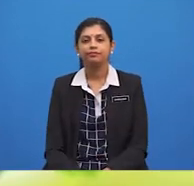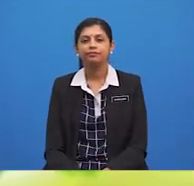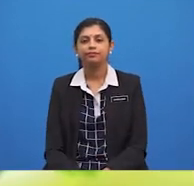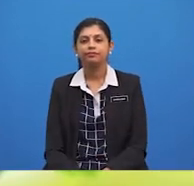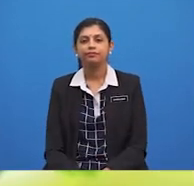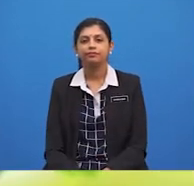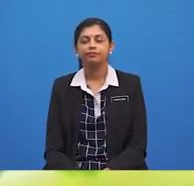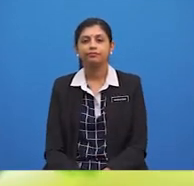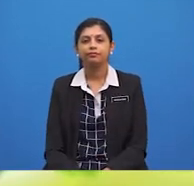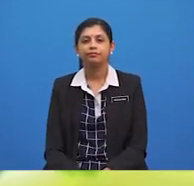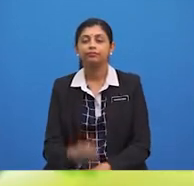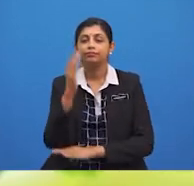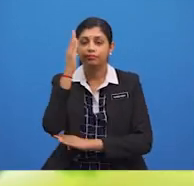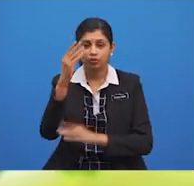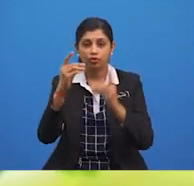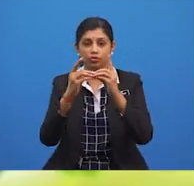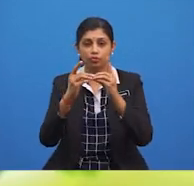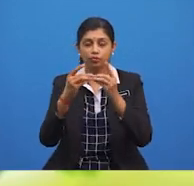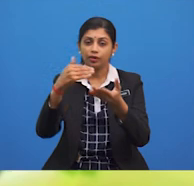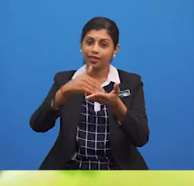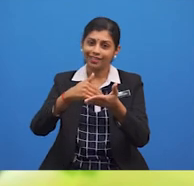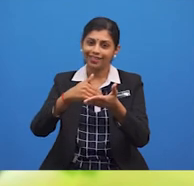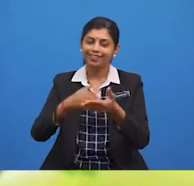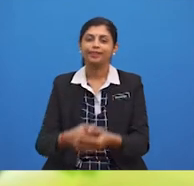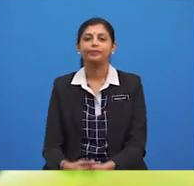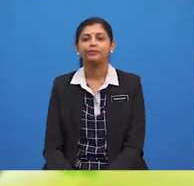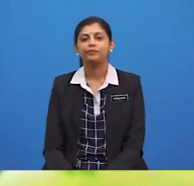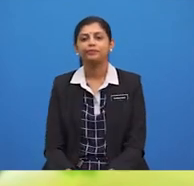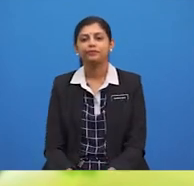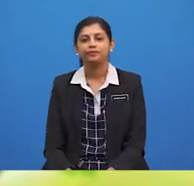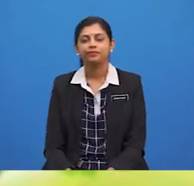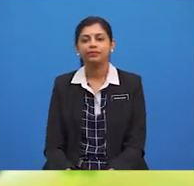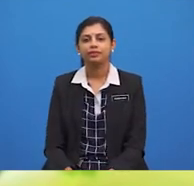InsyaAllah, kita akan berjumpa lagi pada masa